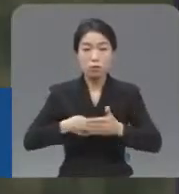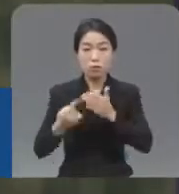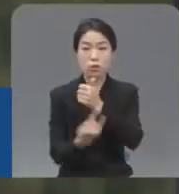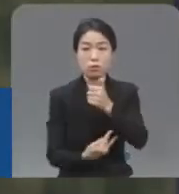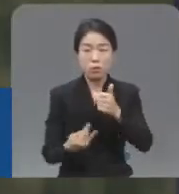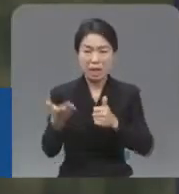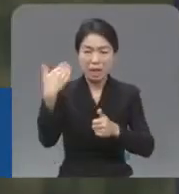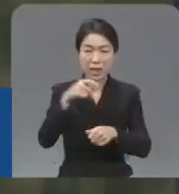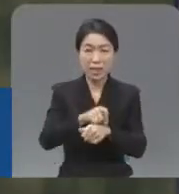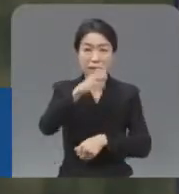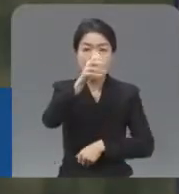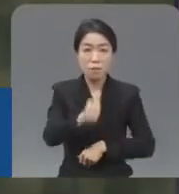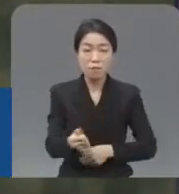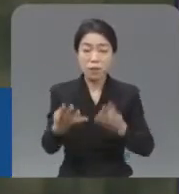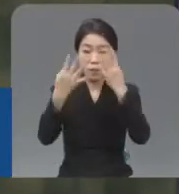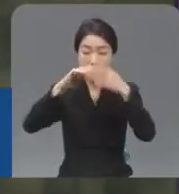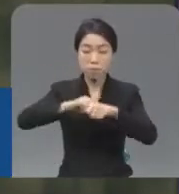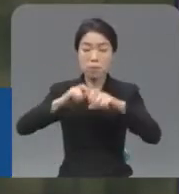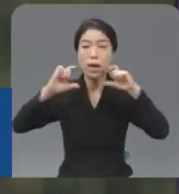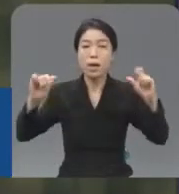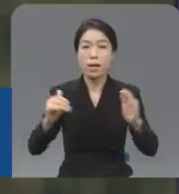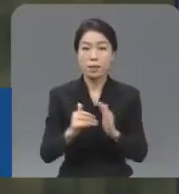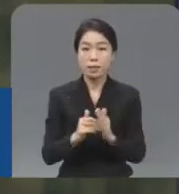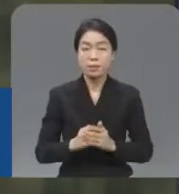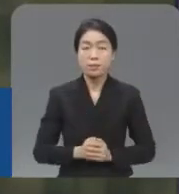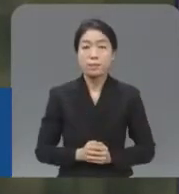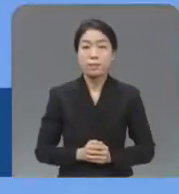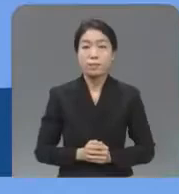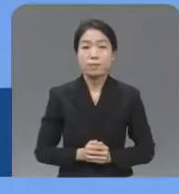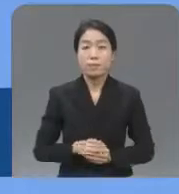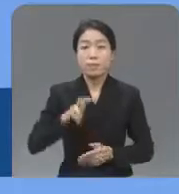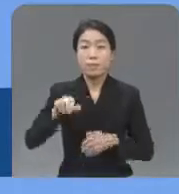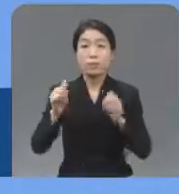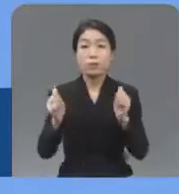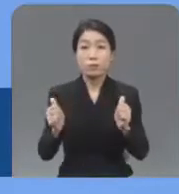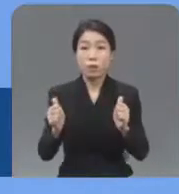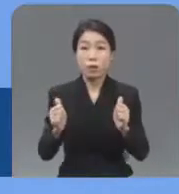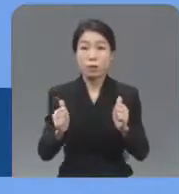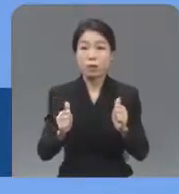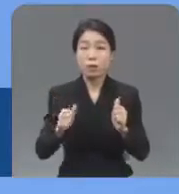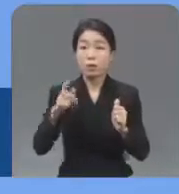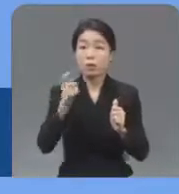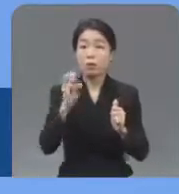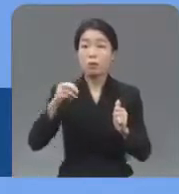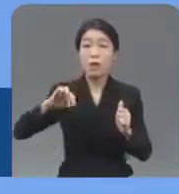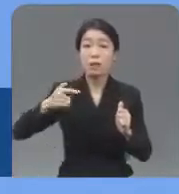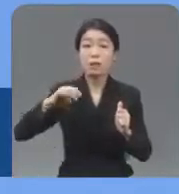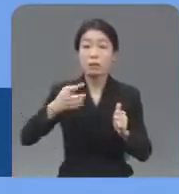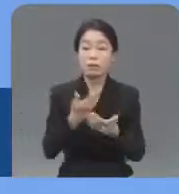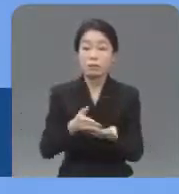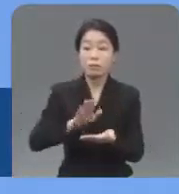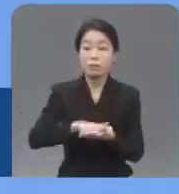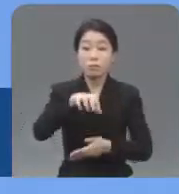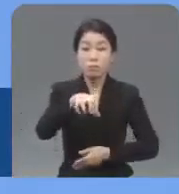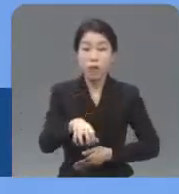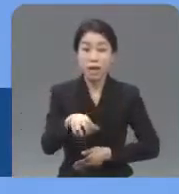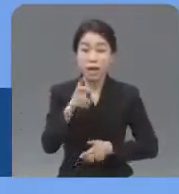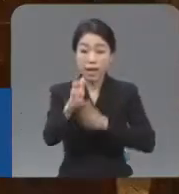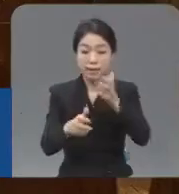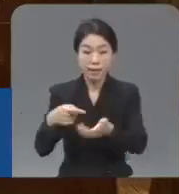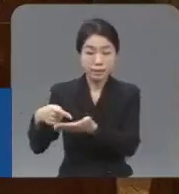전직 사무국장이 징역형을 선고받았습니다. 광주지방법원은 광천동 재개발구역의 사업 수주를